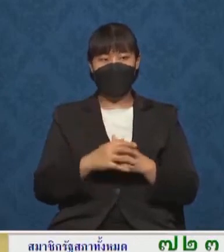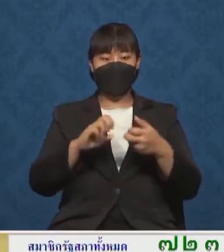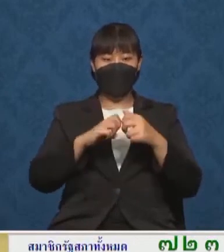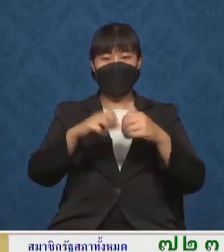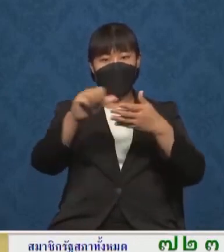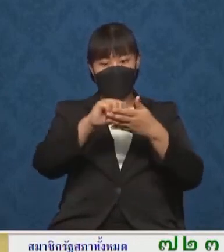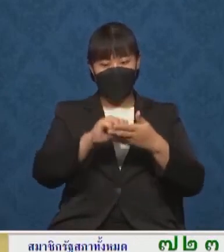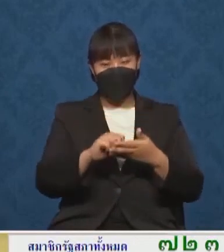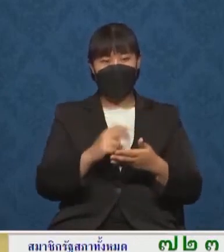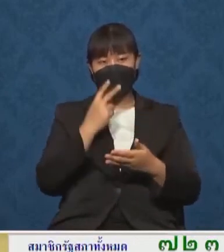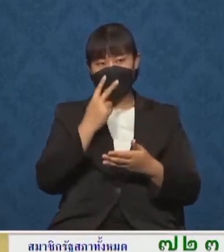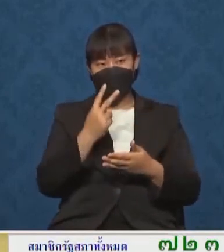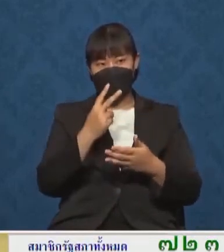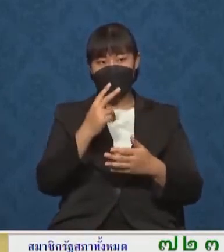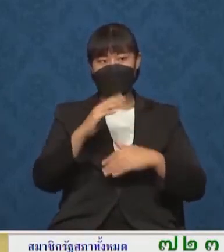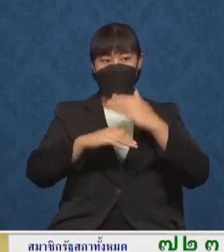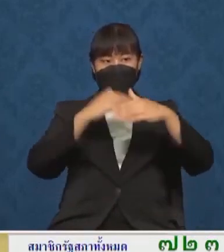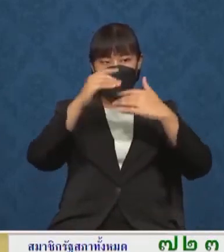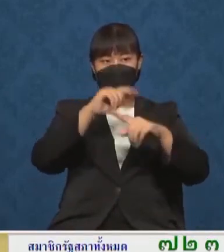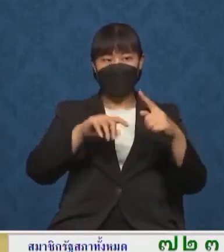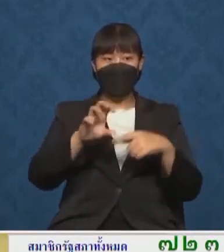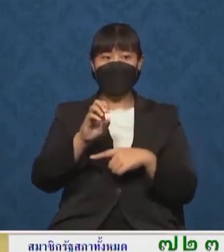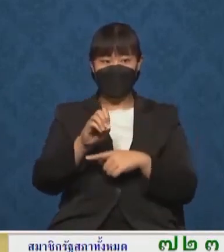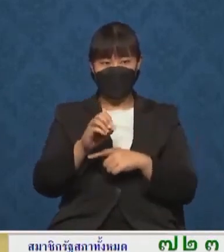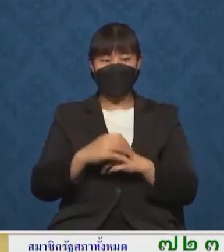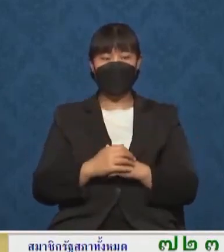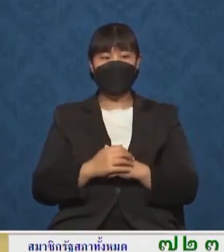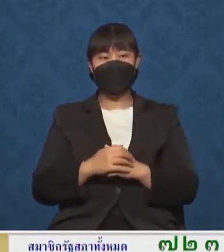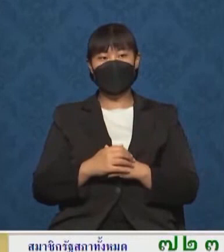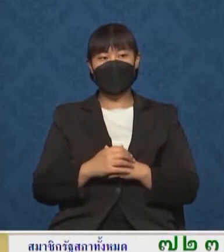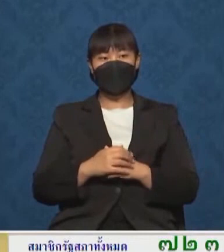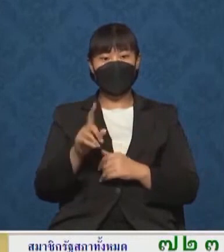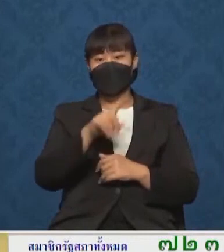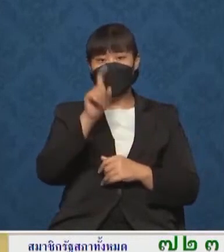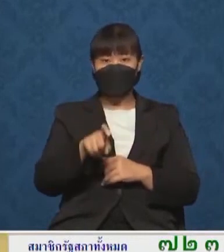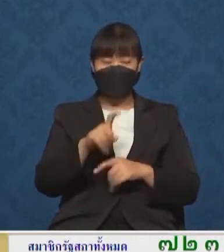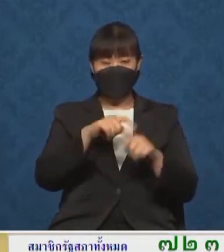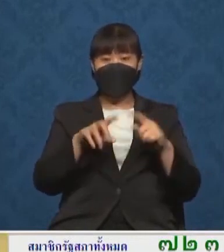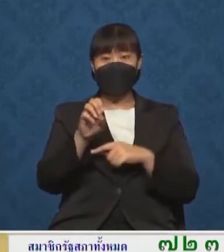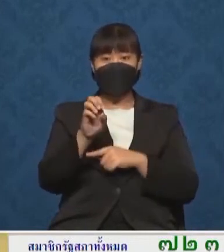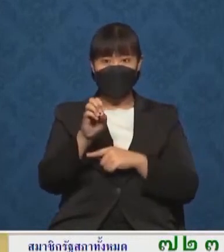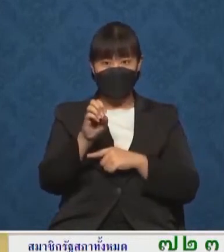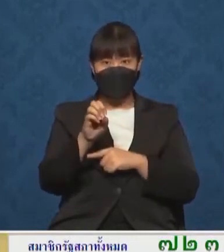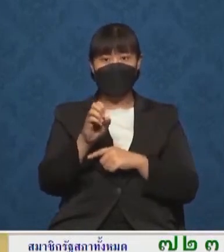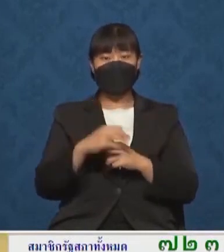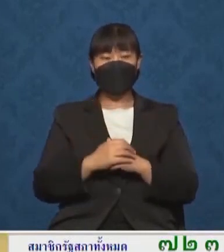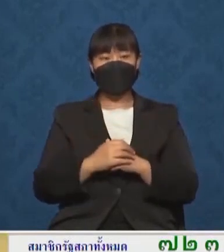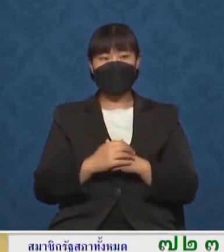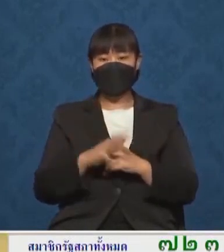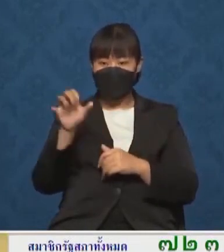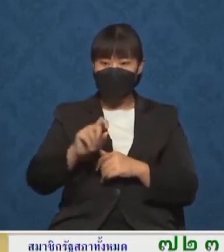ญหาว่าดีขึ้นอย่างน้อยร้อยละ50คำถามที่ตามมาก็คือว่าร้อยละ50นี่ร้อยละ50จากอะไร